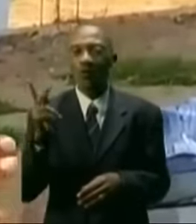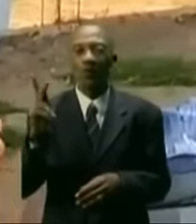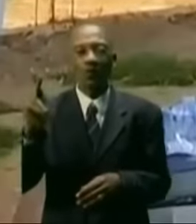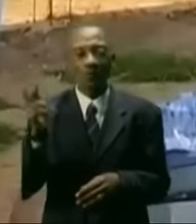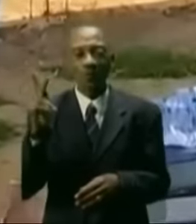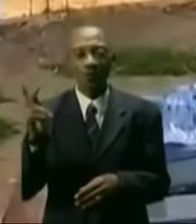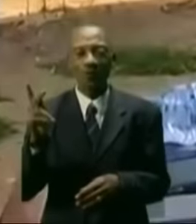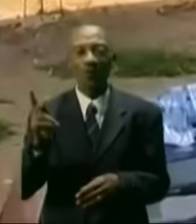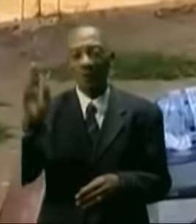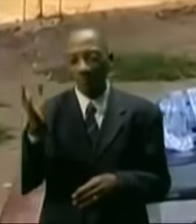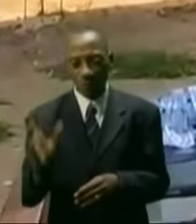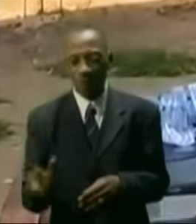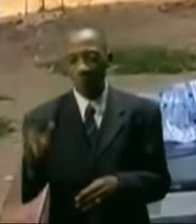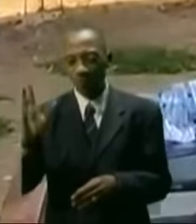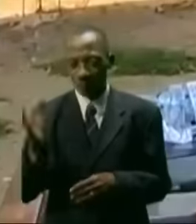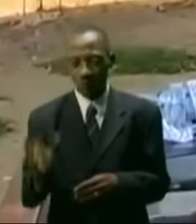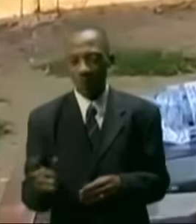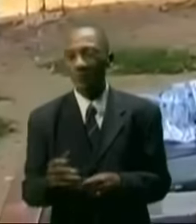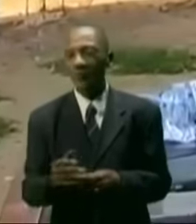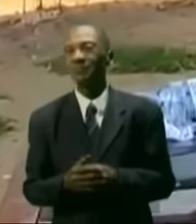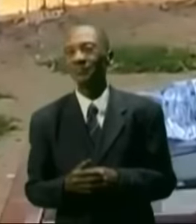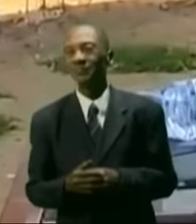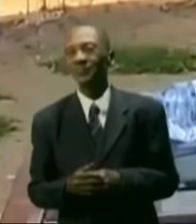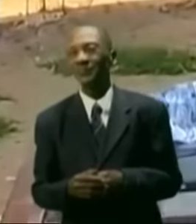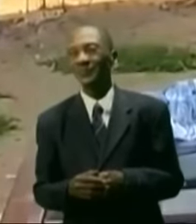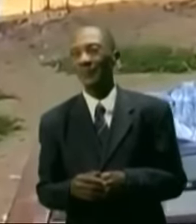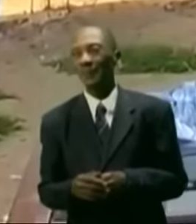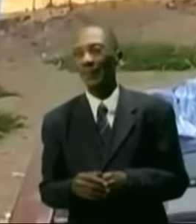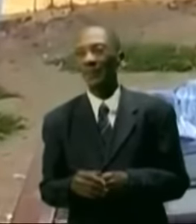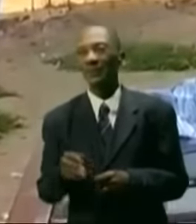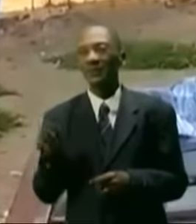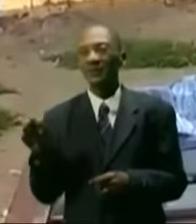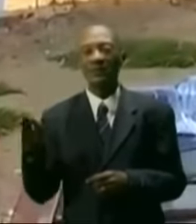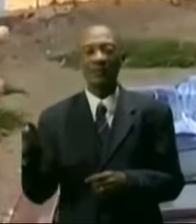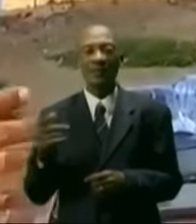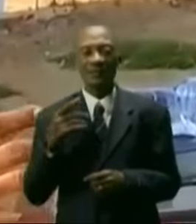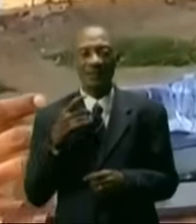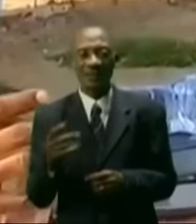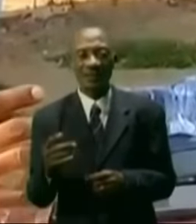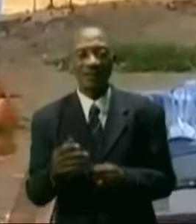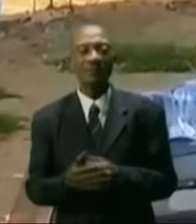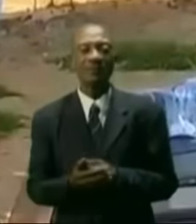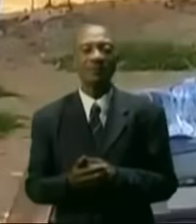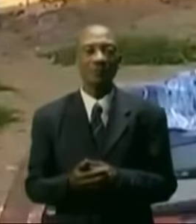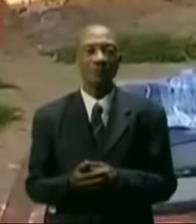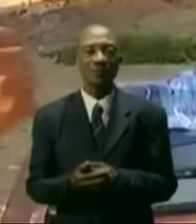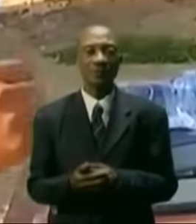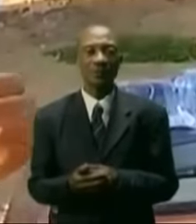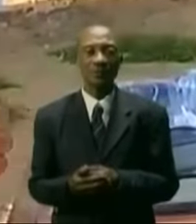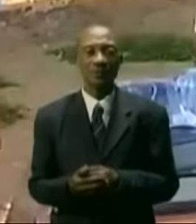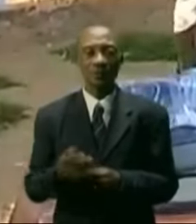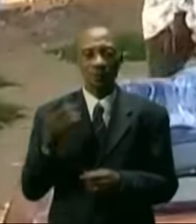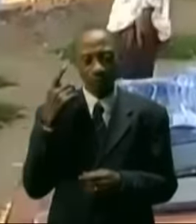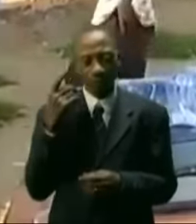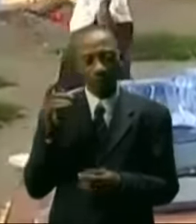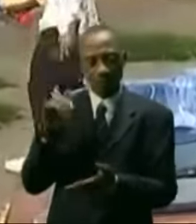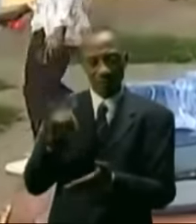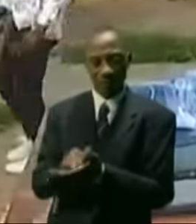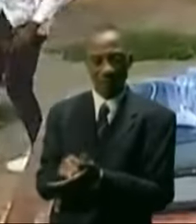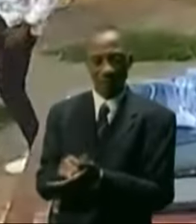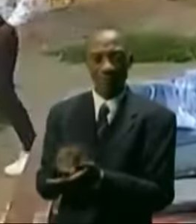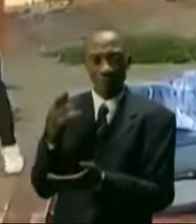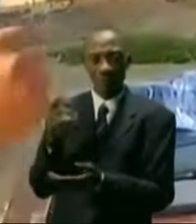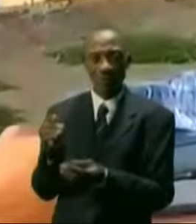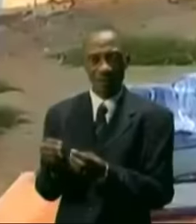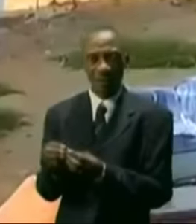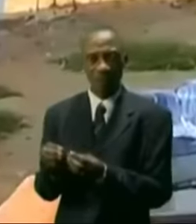une ouverture vers des difficultés. Alors qu'en es-tu de ces si braves hommes? Est-ce que